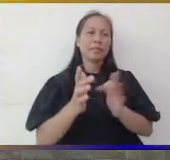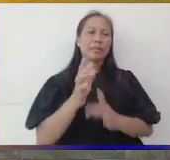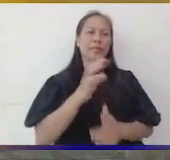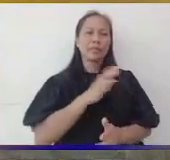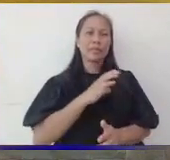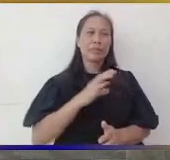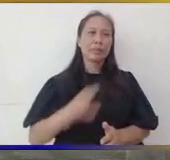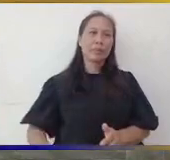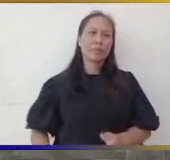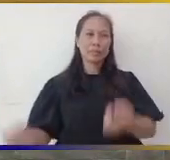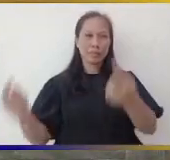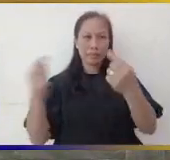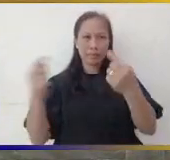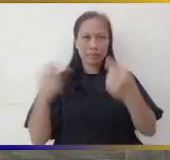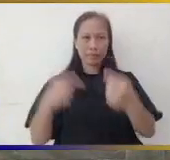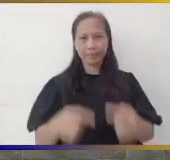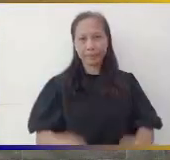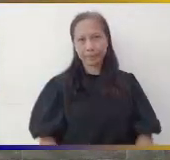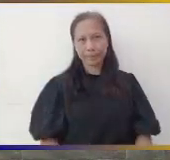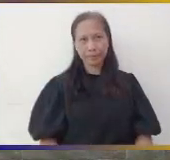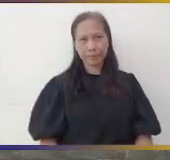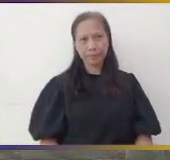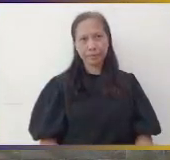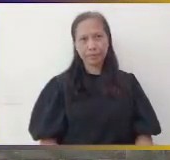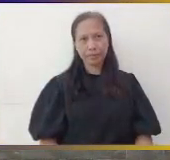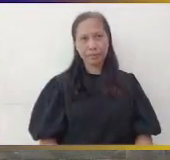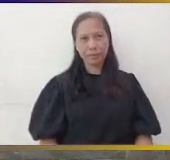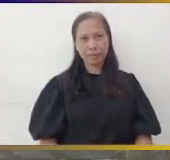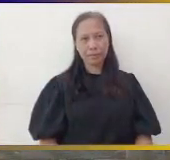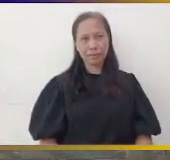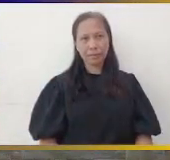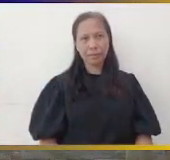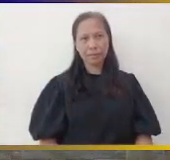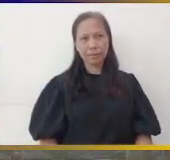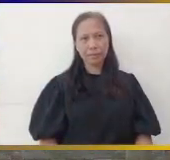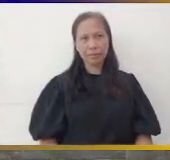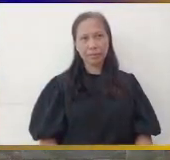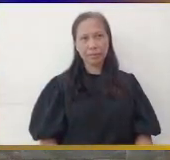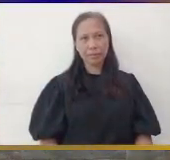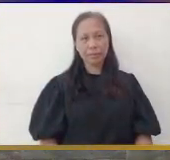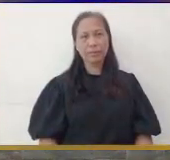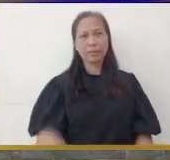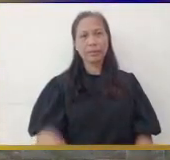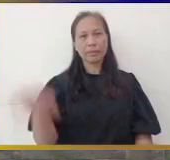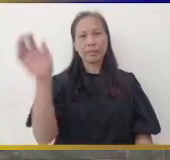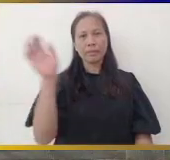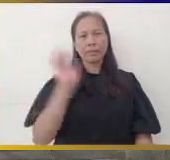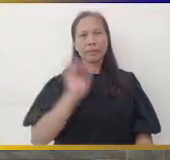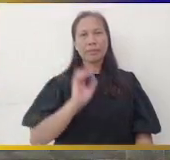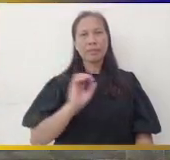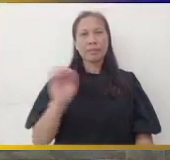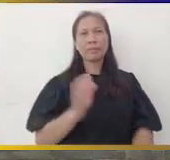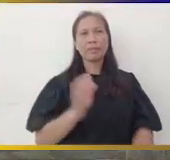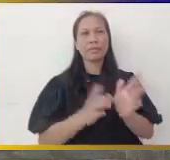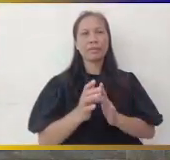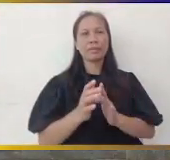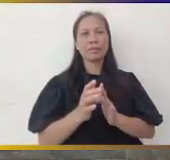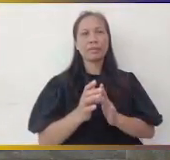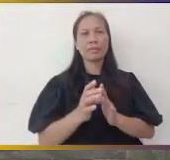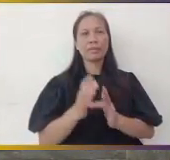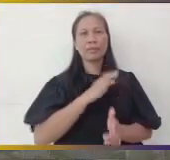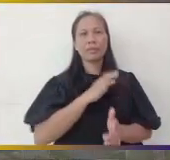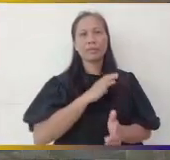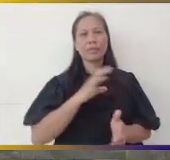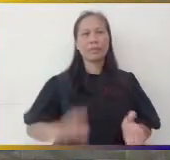is because sabihin natin wala na ngayon ang pangin jesukristo Yes indeed Wala na po siya pero may mga tao siyang ginamit